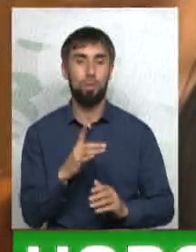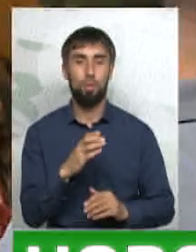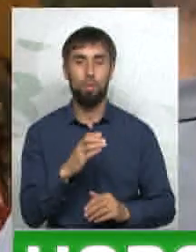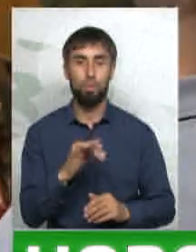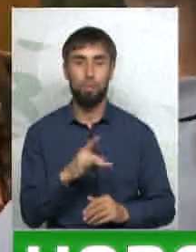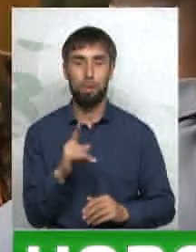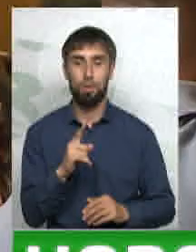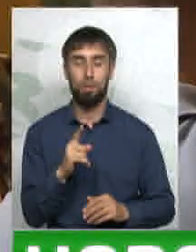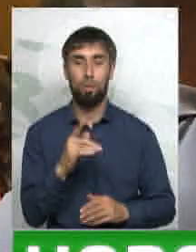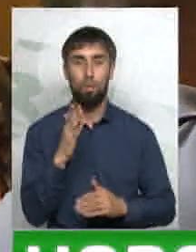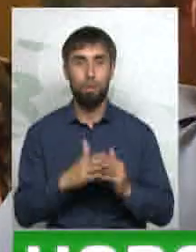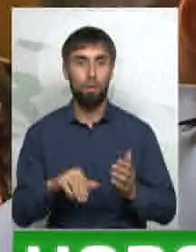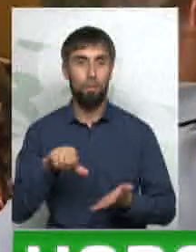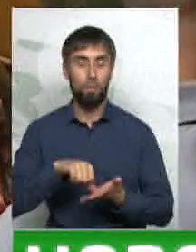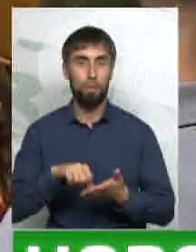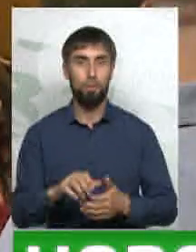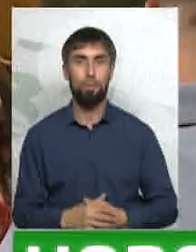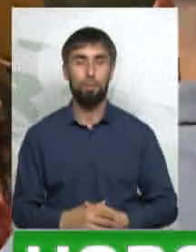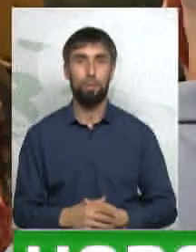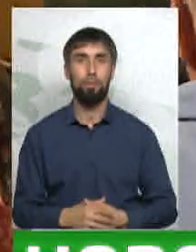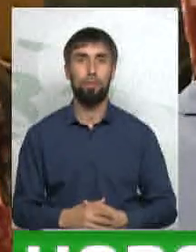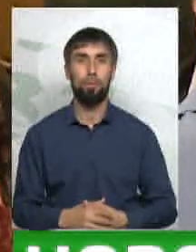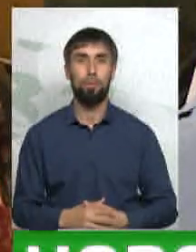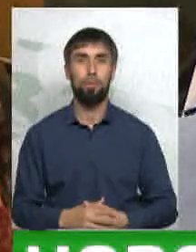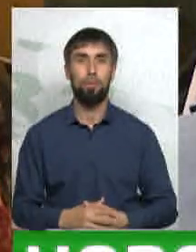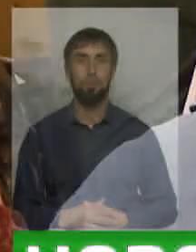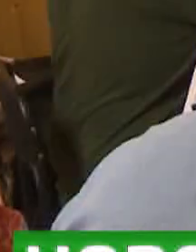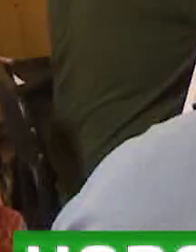сюрприз в конце выступления. Хава Газикова, Асхаб Белакиев, Новости 24.